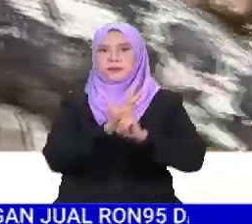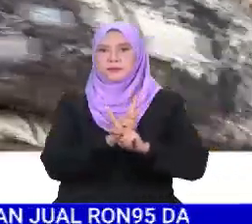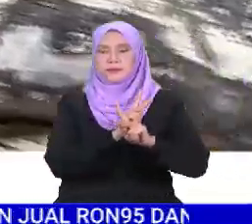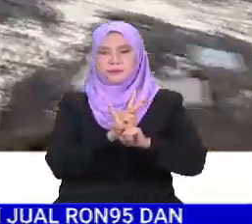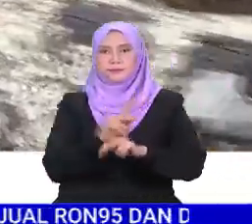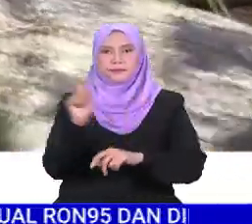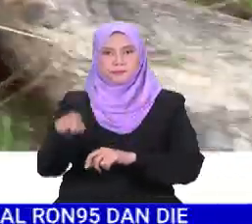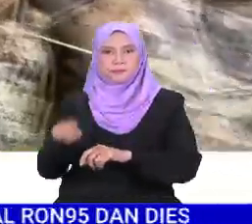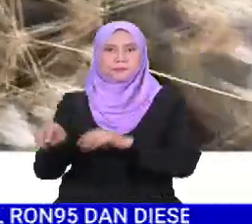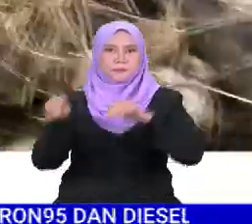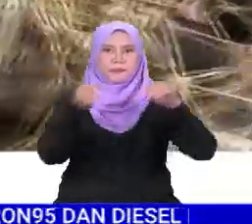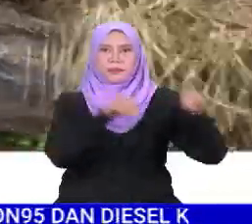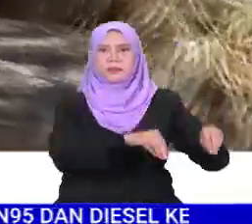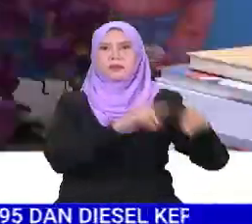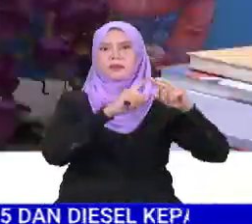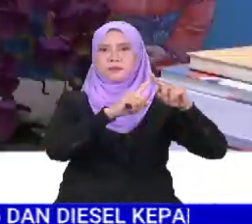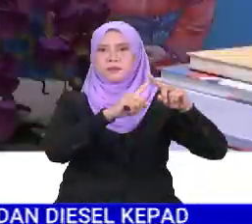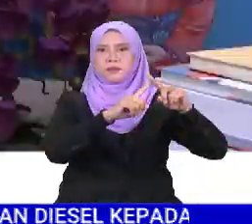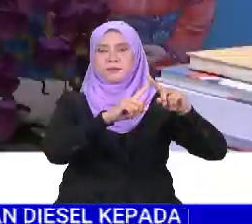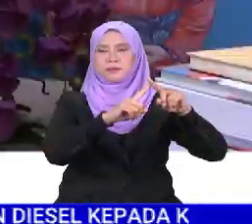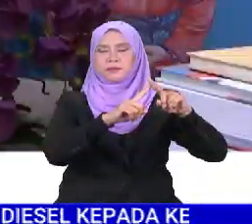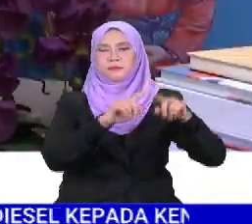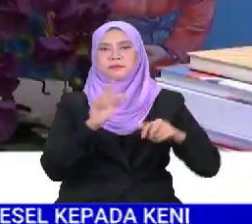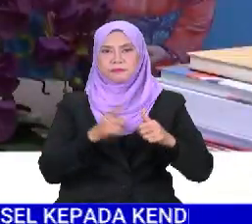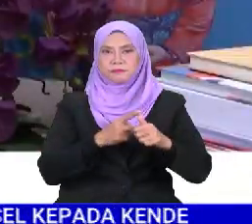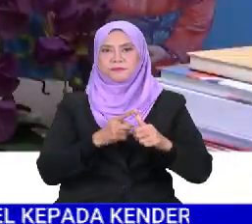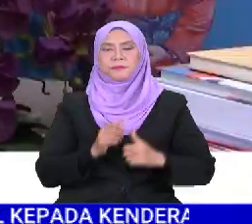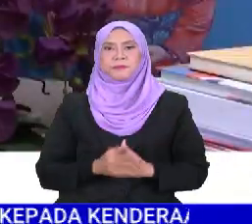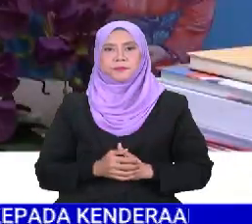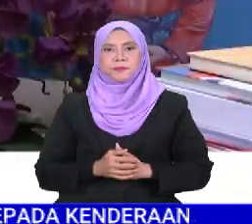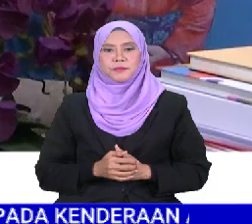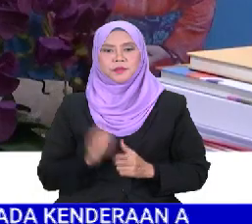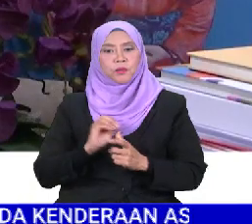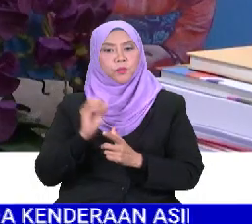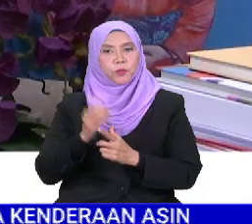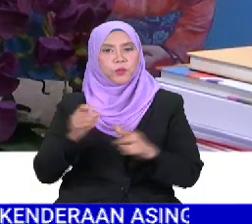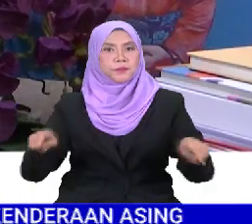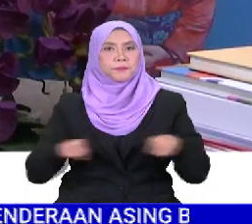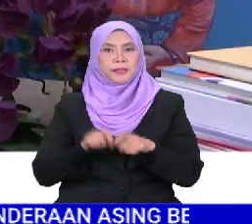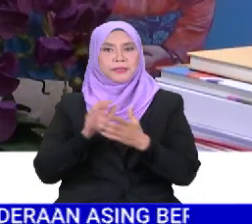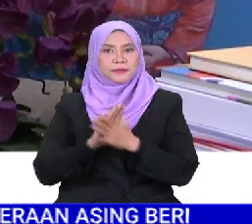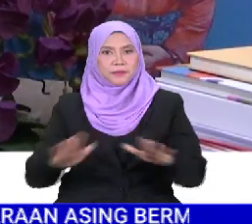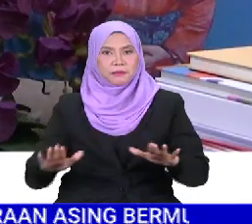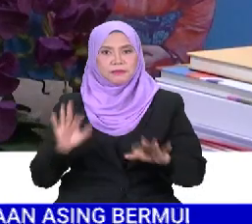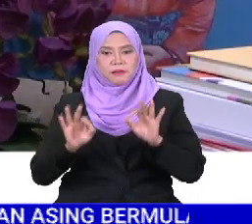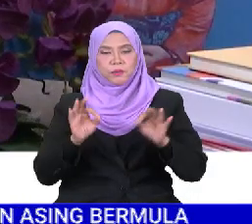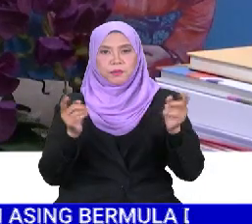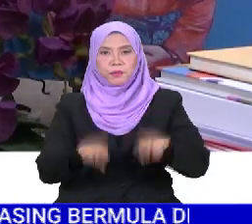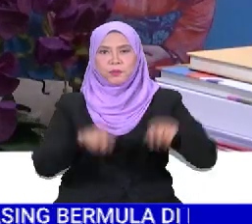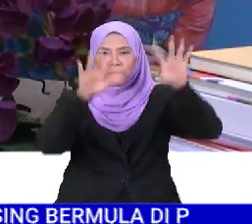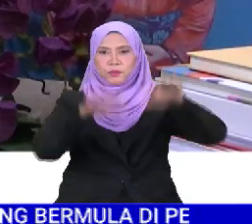dan berpindah ke dewan serbaguna ataupun tempat yang selamat apabila hujan